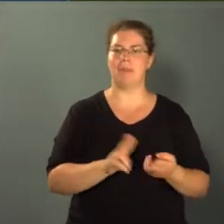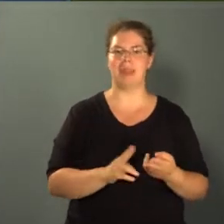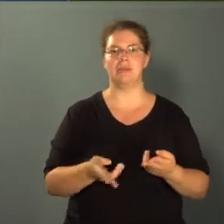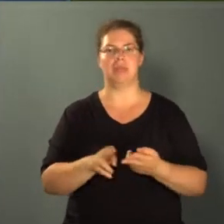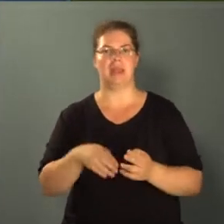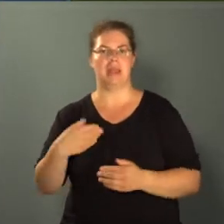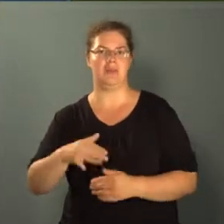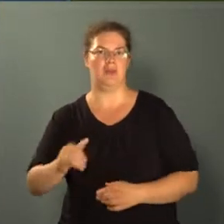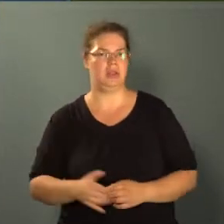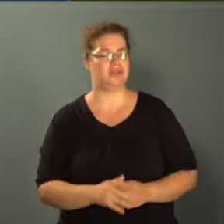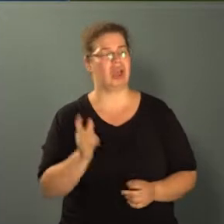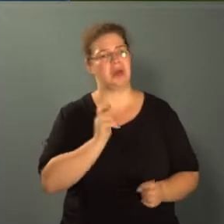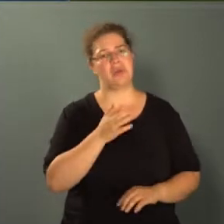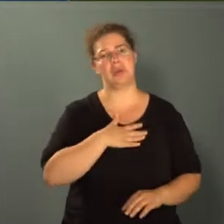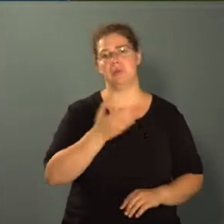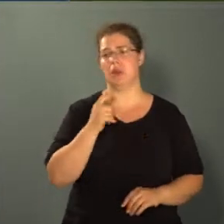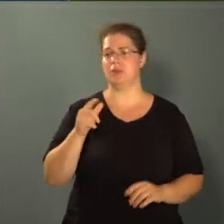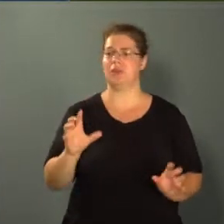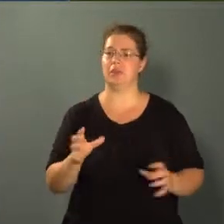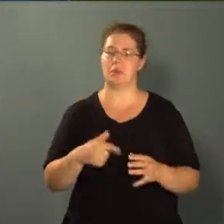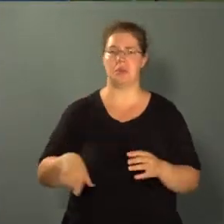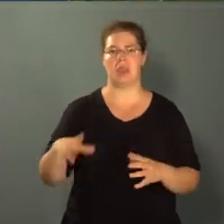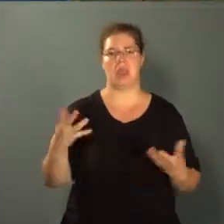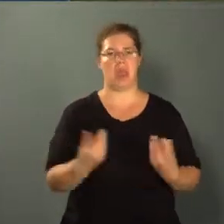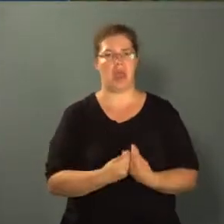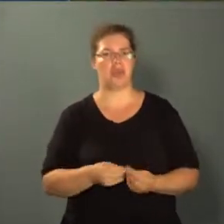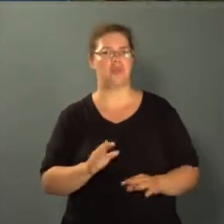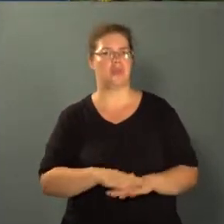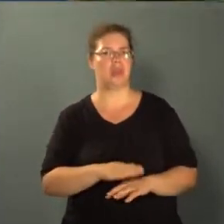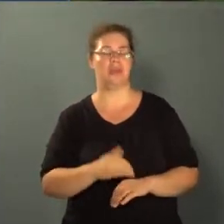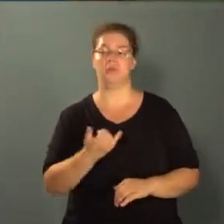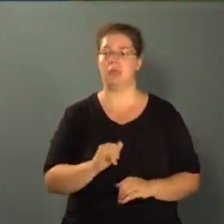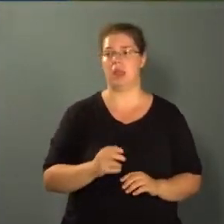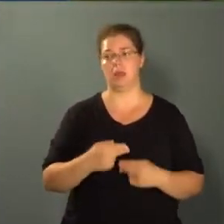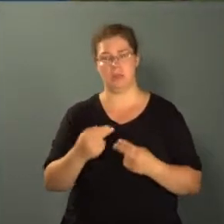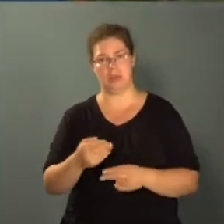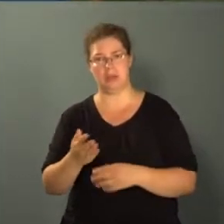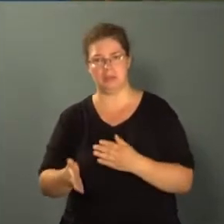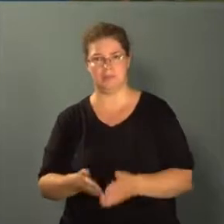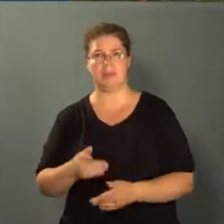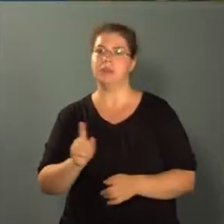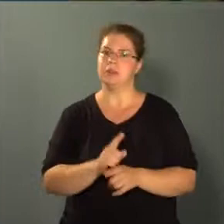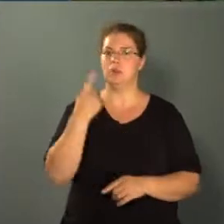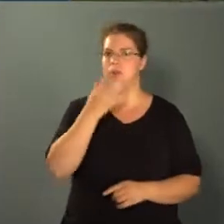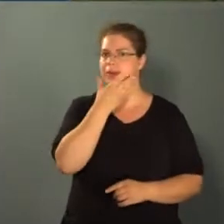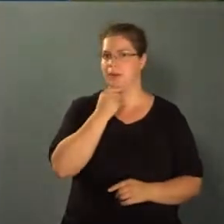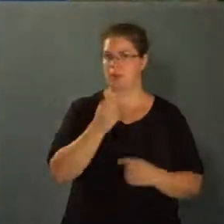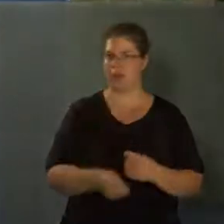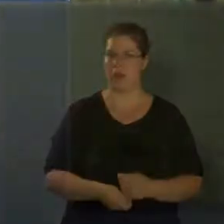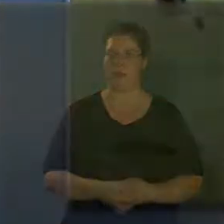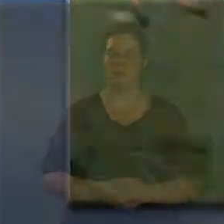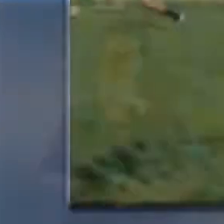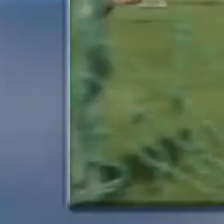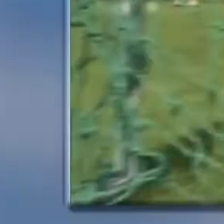mint a pályán kívül is. De én azt gondolom, hogy ha ez a közeg így együtt marad, és mindenki megy utánuk, akkor itt tudunk szép sikereket elérni.